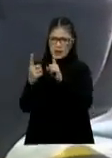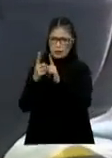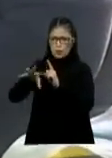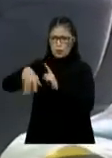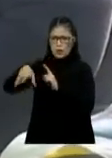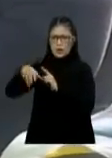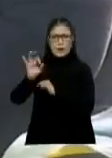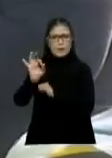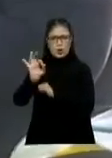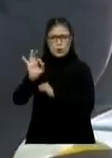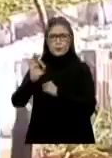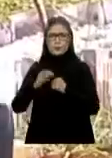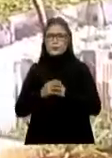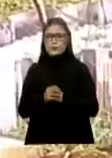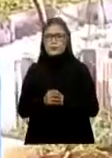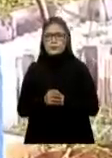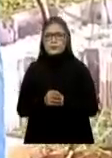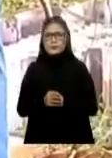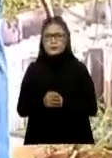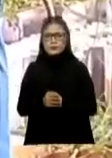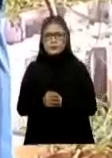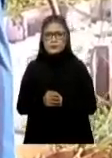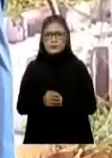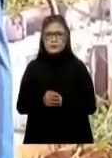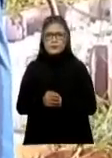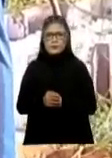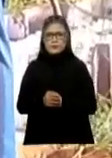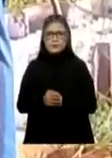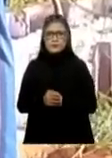Dari Depok, Jawa Barat, Iung Rizky, iNews, melaporkan.